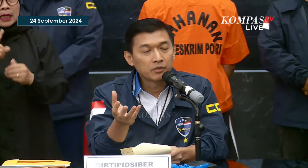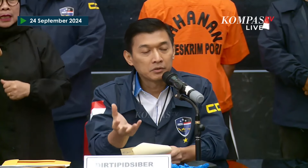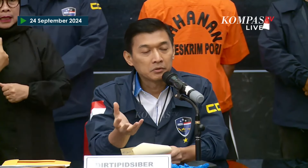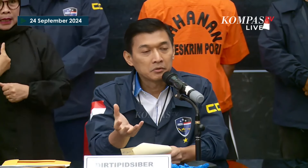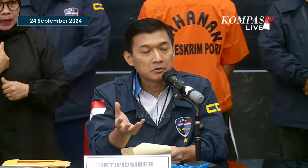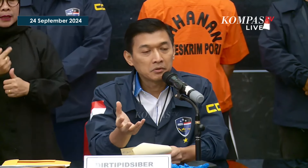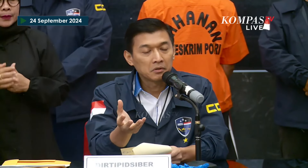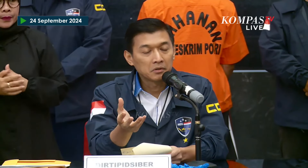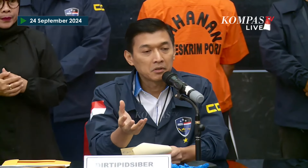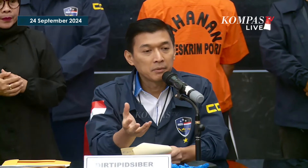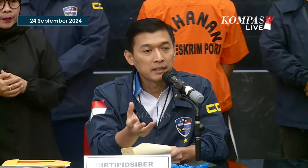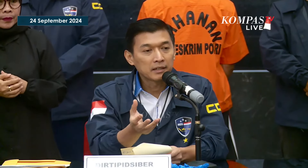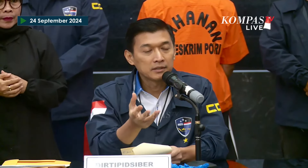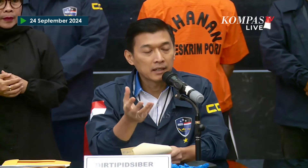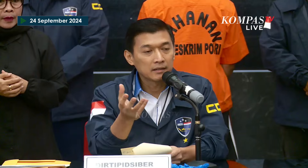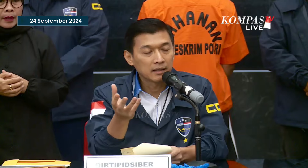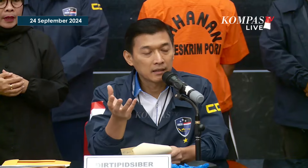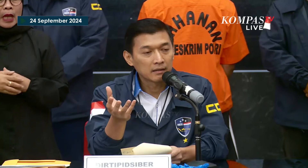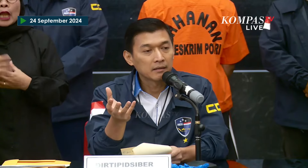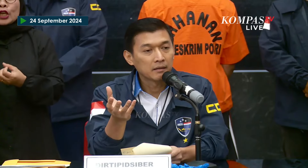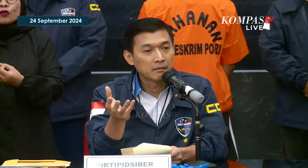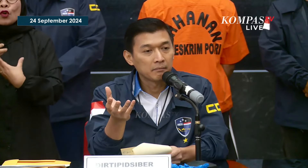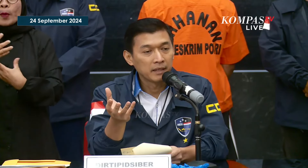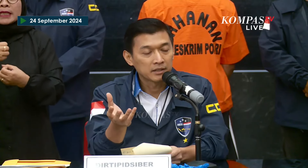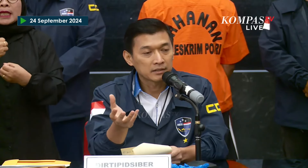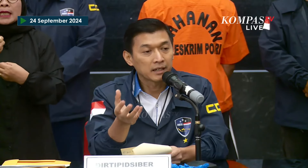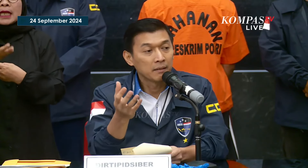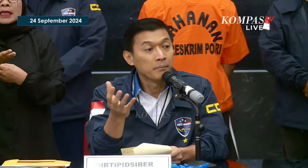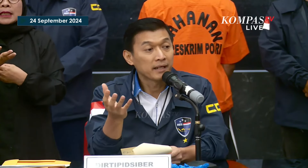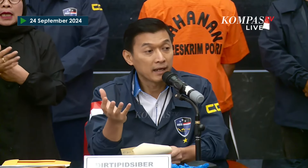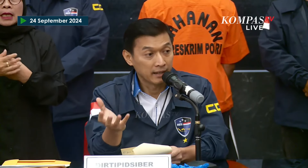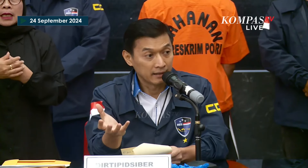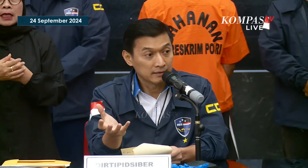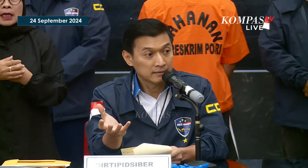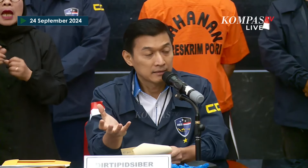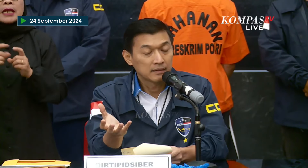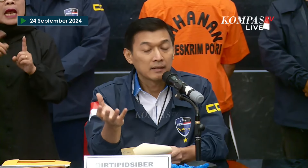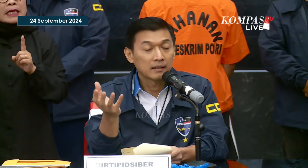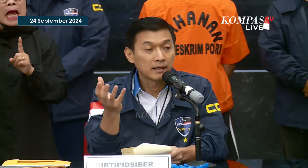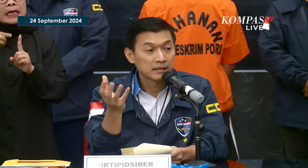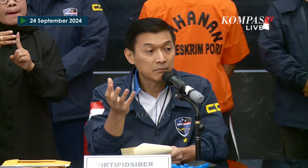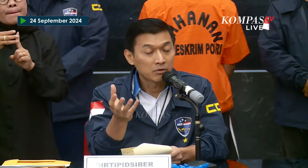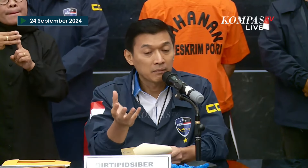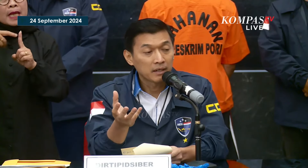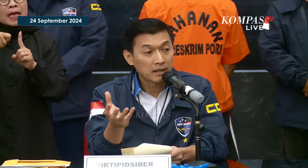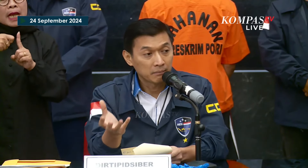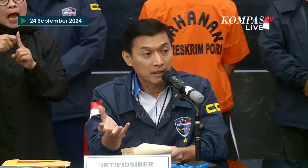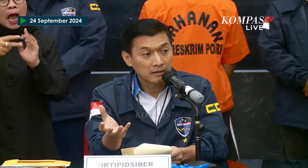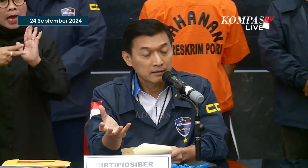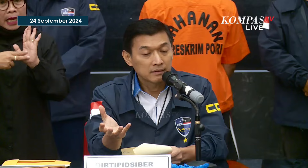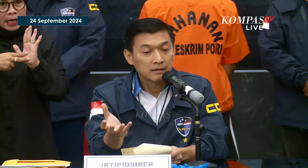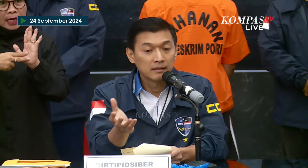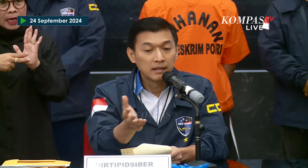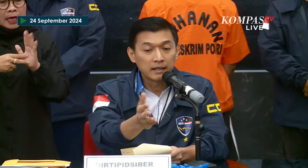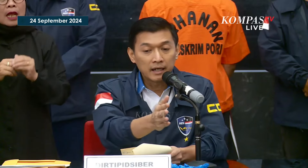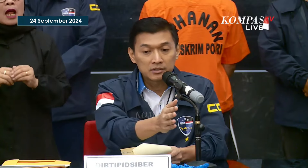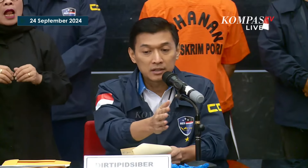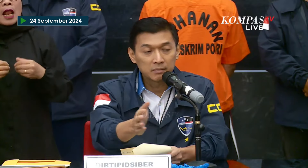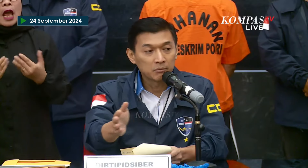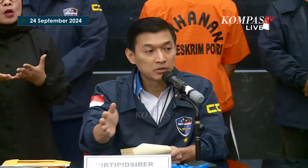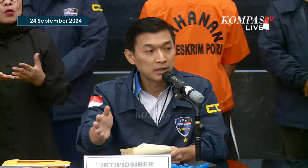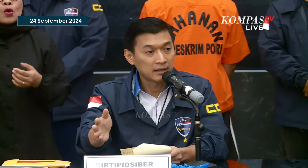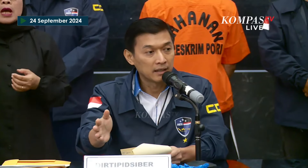Jadi info itu komunikasikan dengan BSSN dan BKN, kita melakukan penangkapan